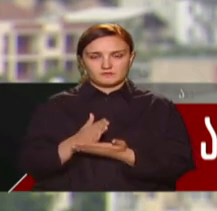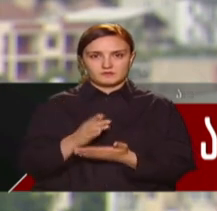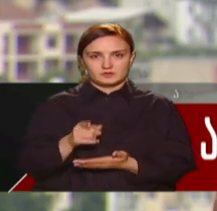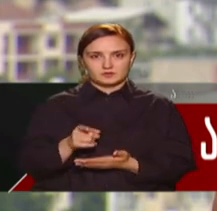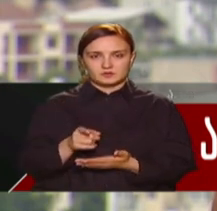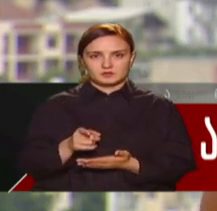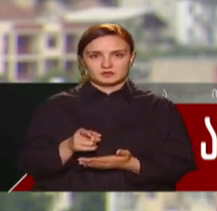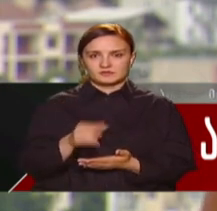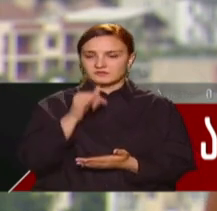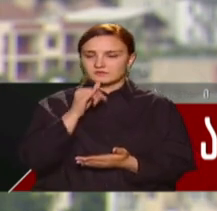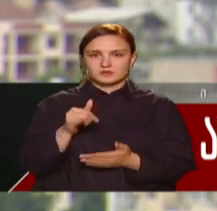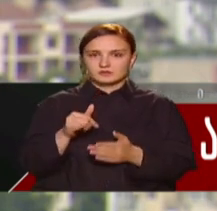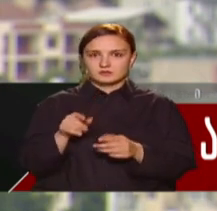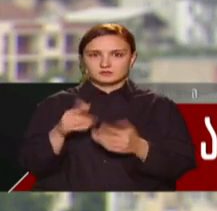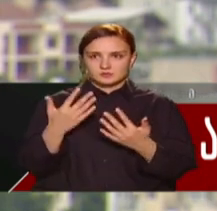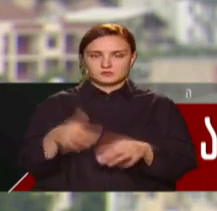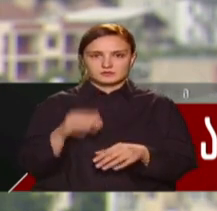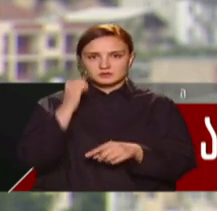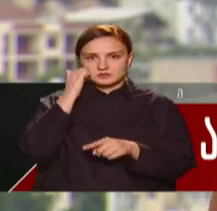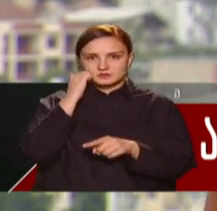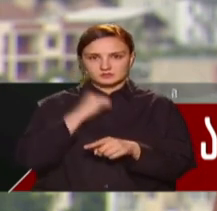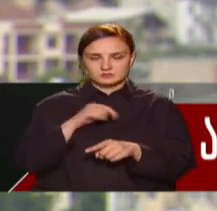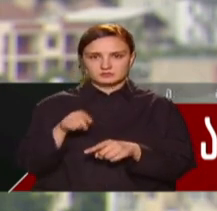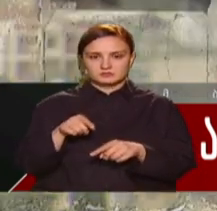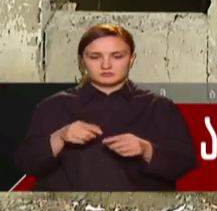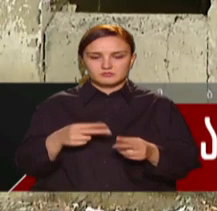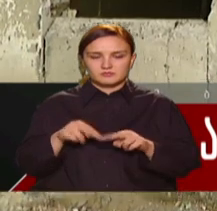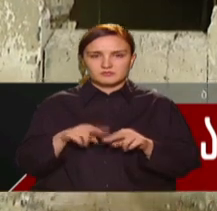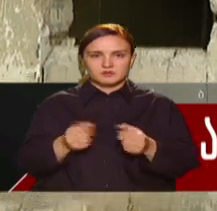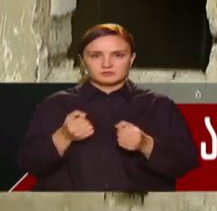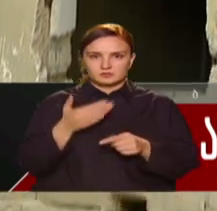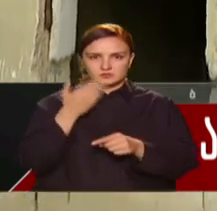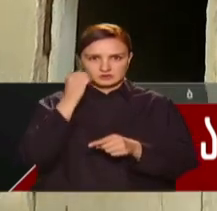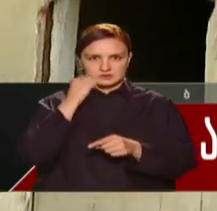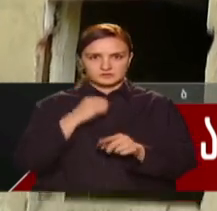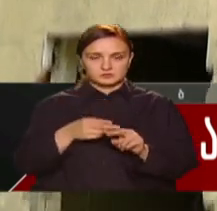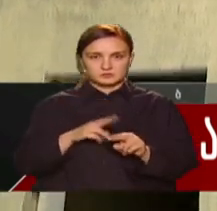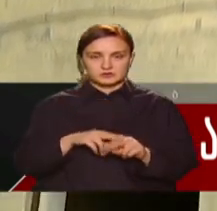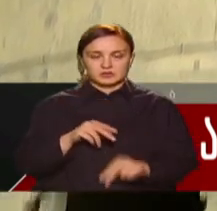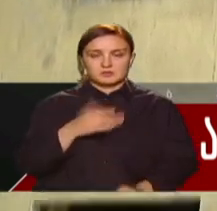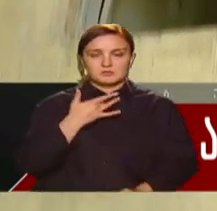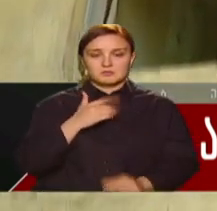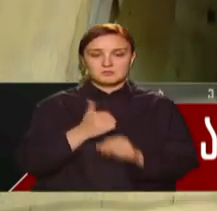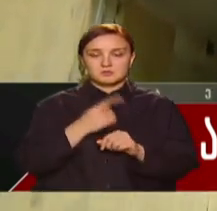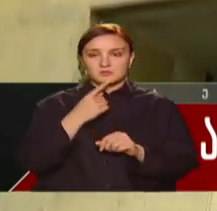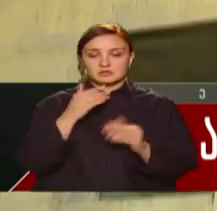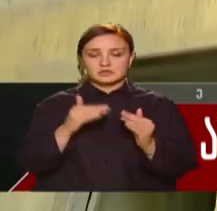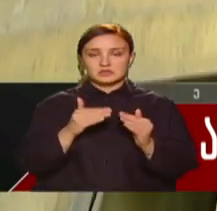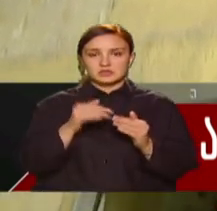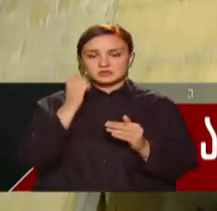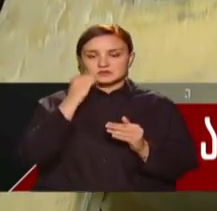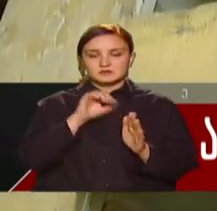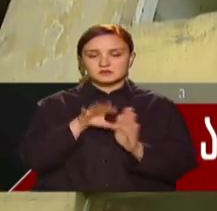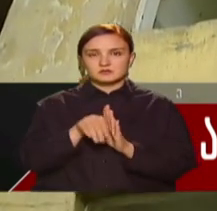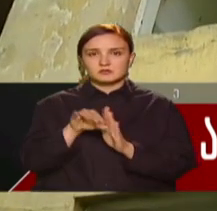ვერანაირ კრიტიკას ვეღარ უძლებს მათი კონსტრუქციული მდგომარეობა. თბილისის მერის თქმით, ხშირ შემთხვევაში ავარიულ სახლებში